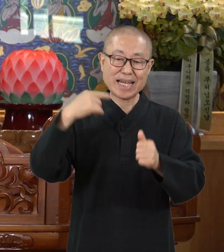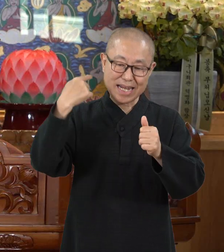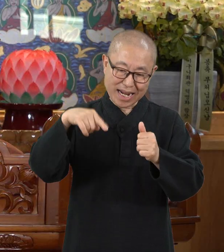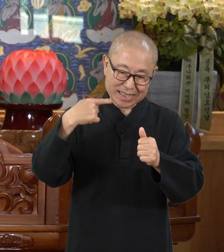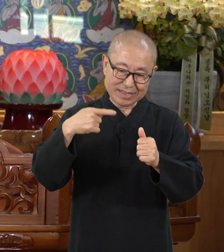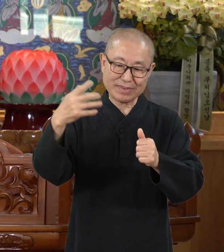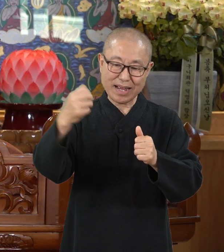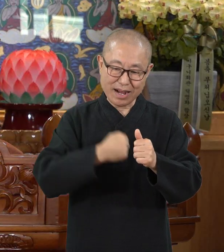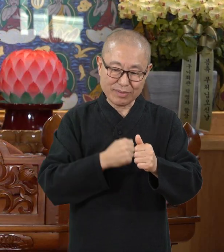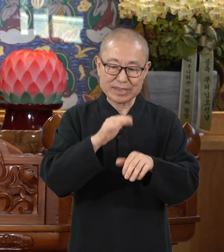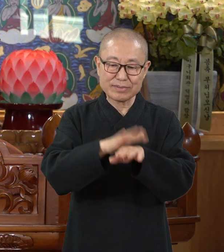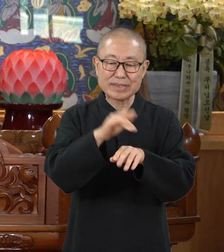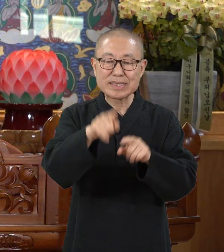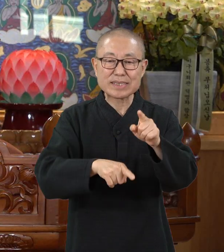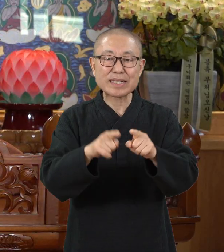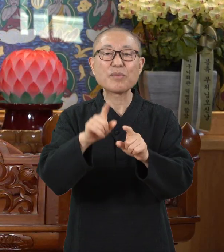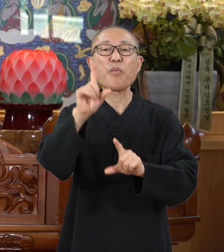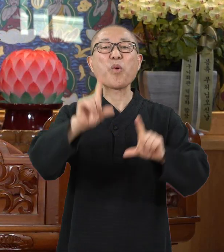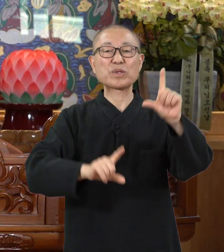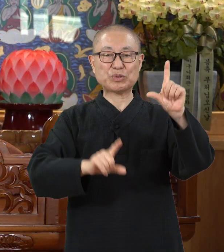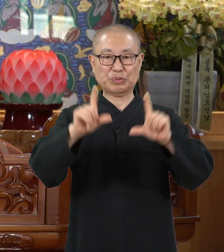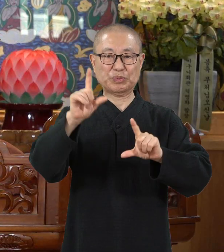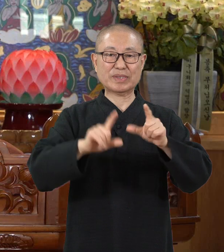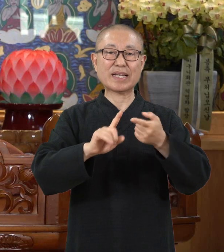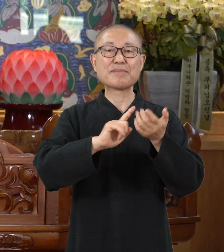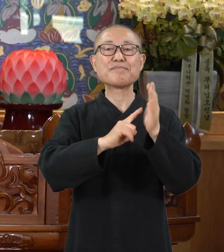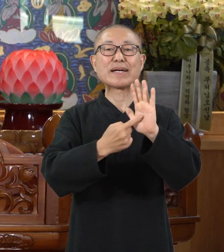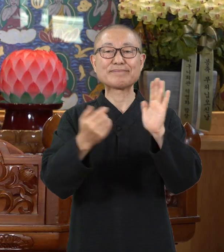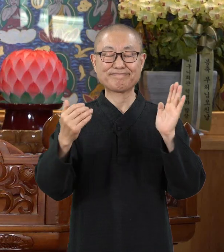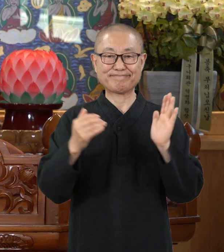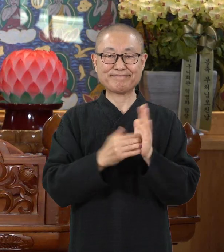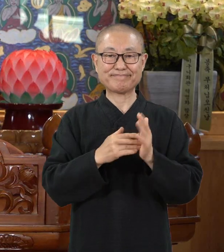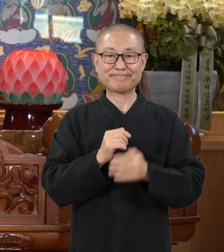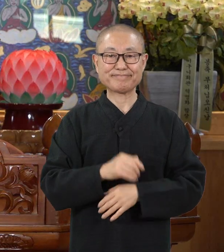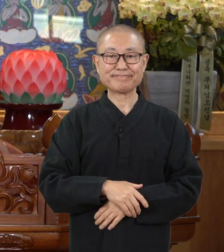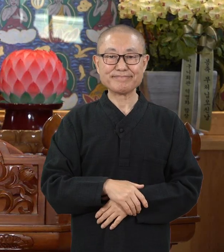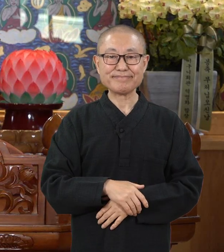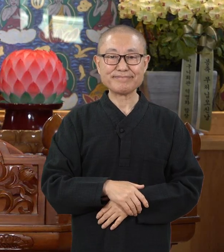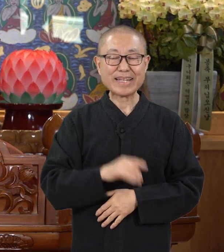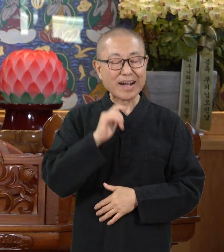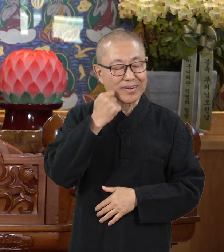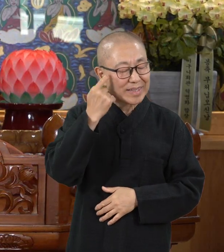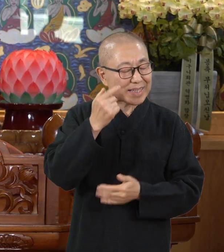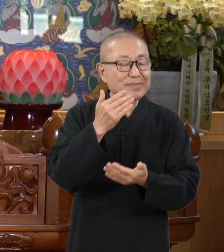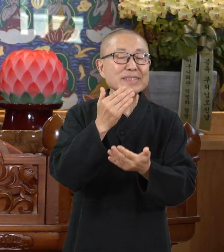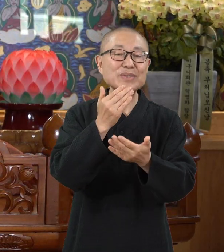가르침을 실천하는 그 실천하는 모습, 이렇게 표현을 하셨어요. 그러니까 어렵게